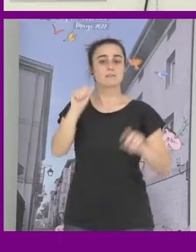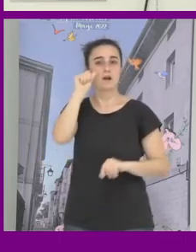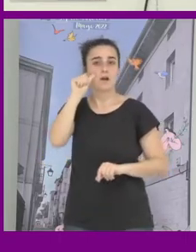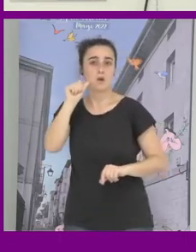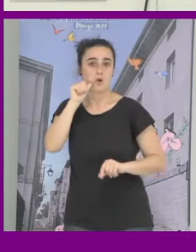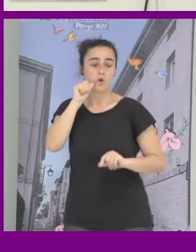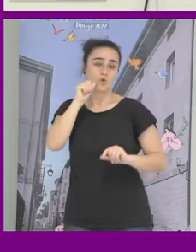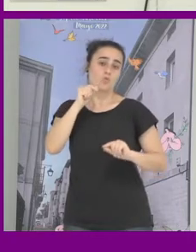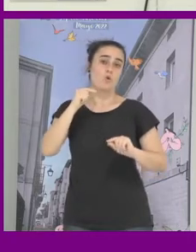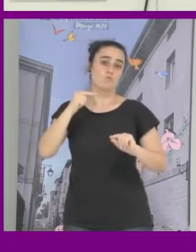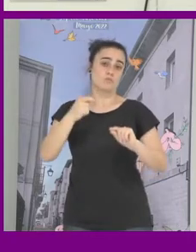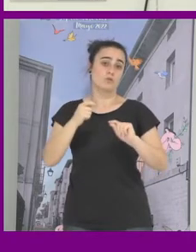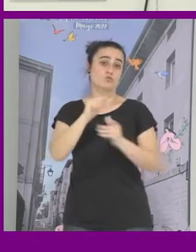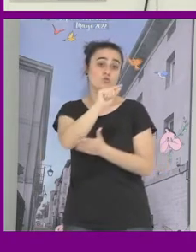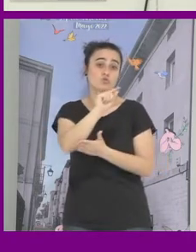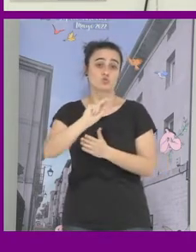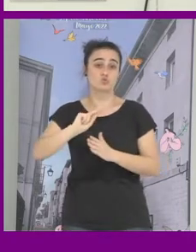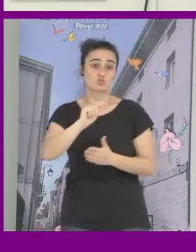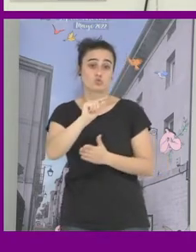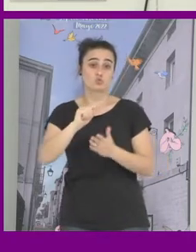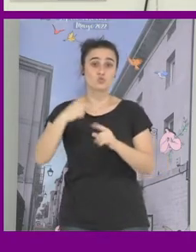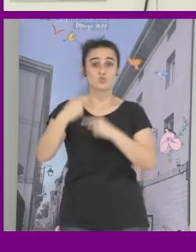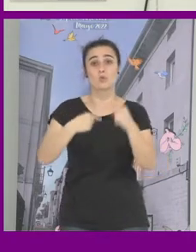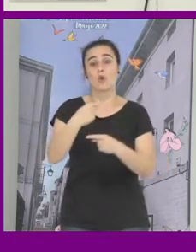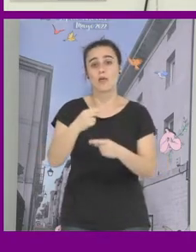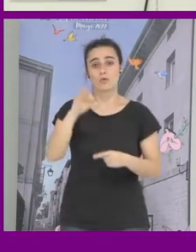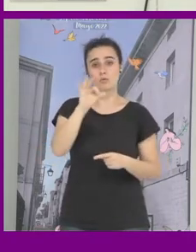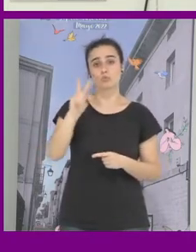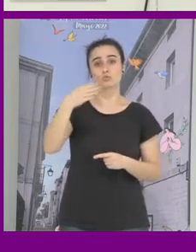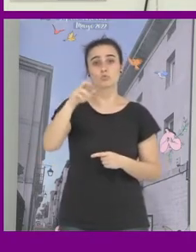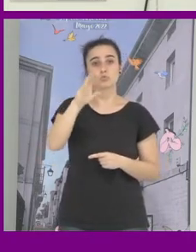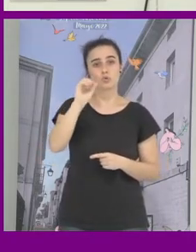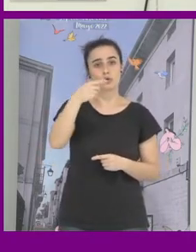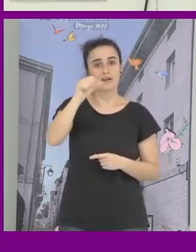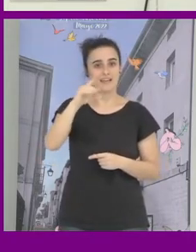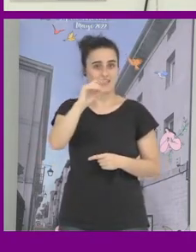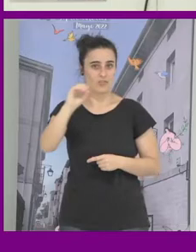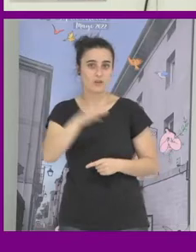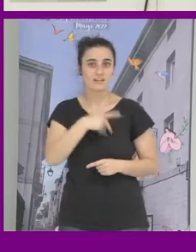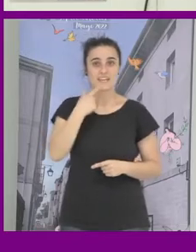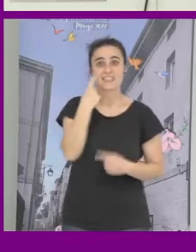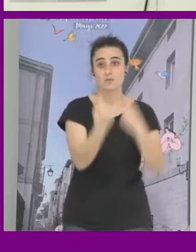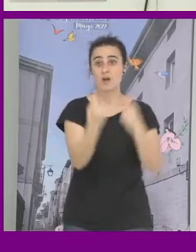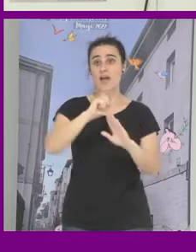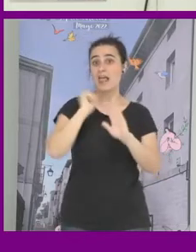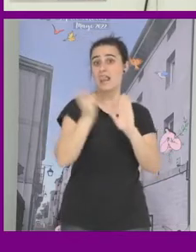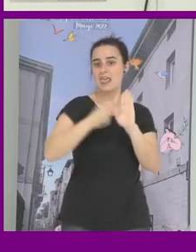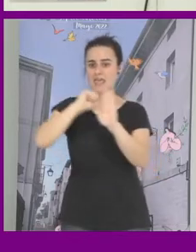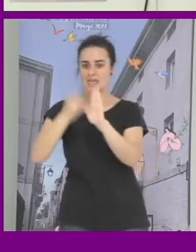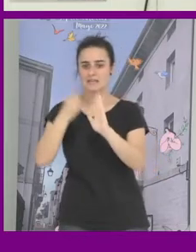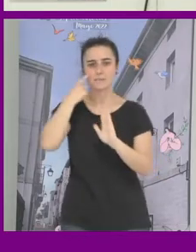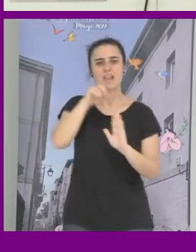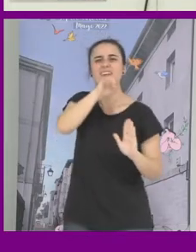haurdunaldi subrogatuen auzian, ez? Eta berak esaten du, bueno, ba, munduko hainbat legedietan desberdin erabakitzen da nor den